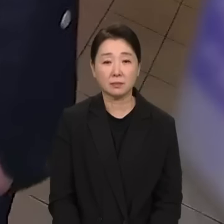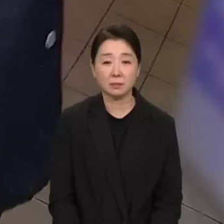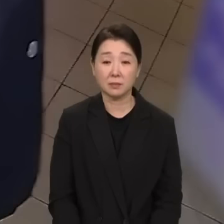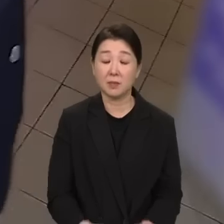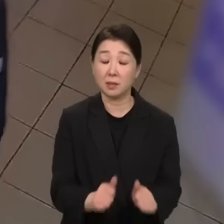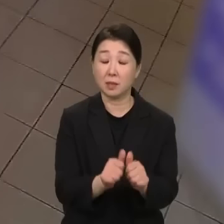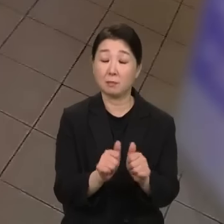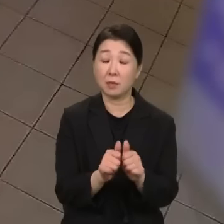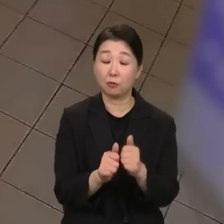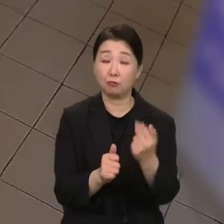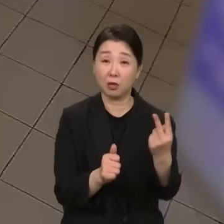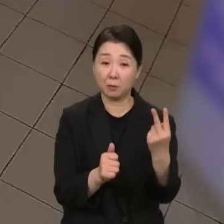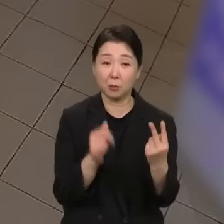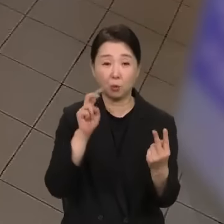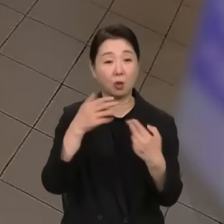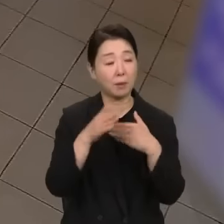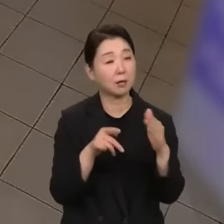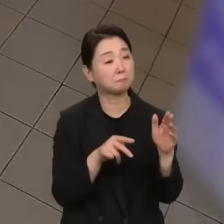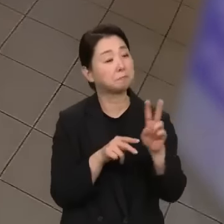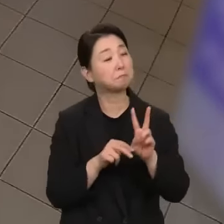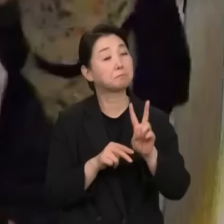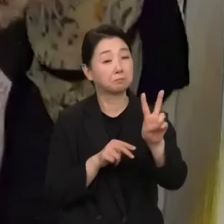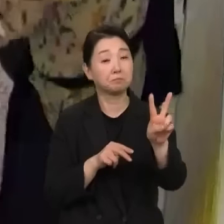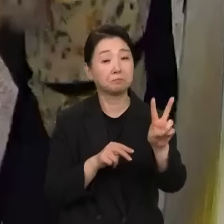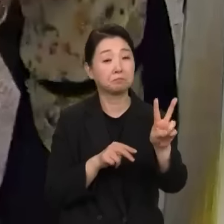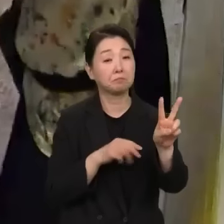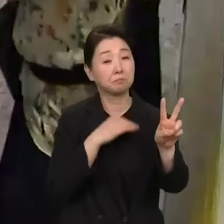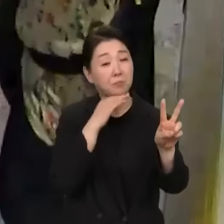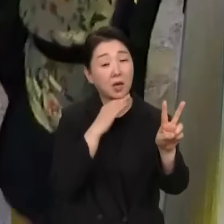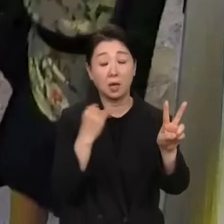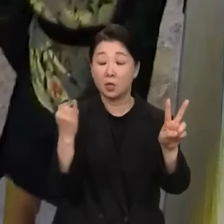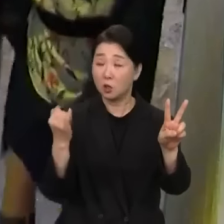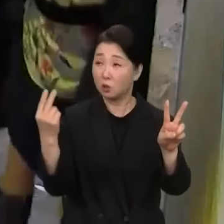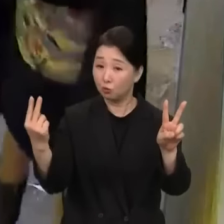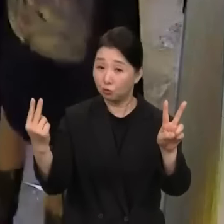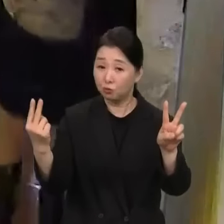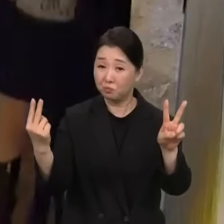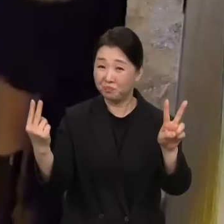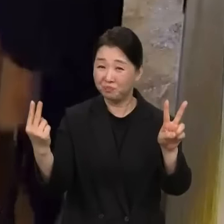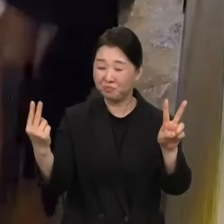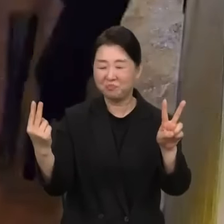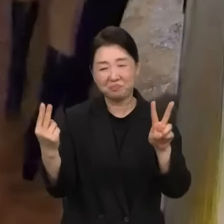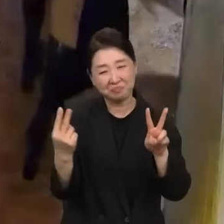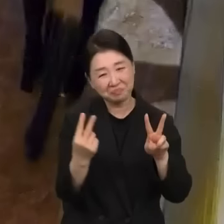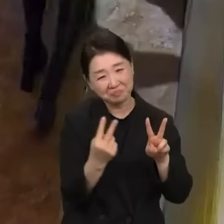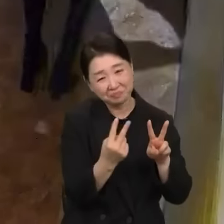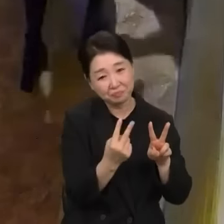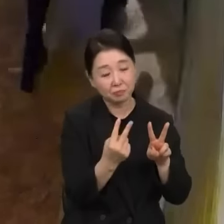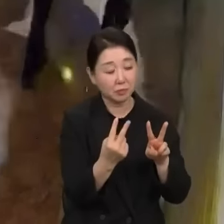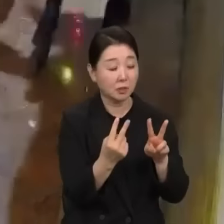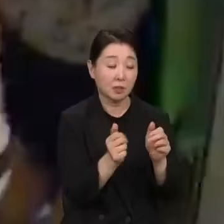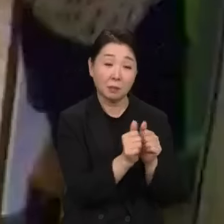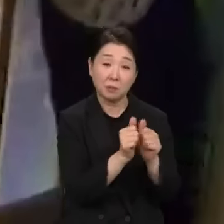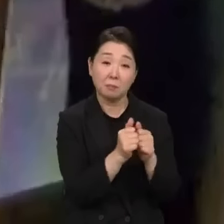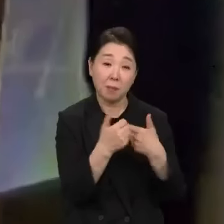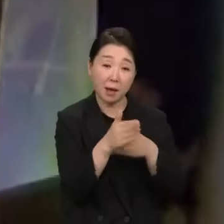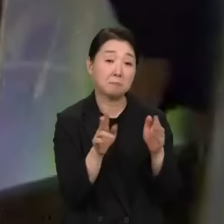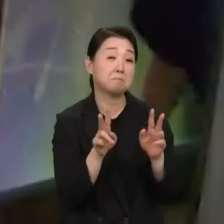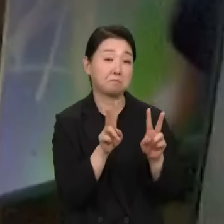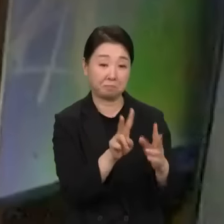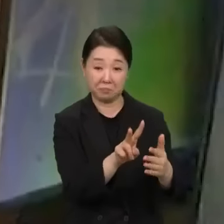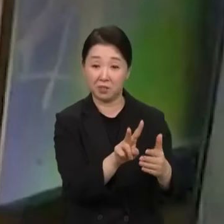남성 두 명이 노래방으로 들어갑니다. 잠시 뒤 여성 두 명이 주인의 안내를 받아 남성들이 있는 방으로